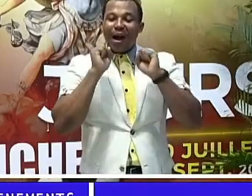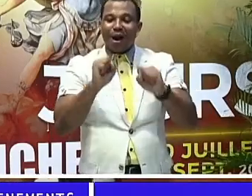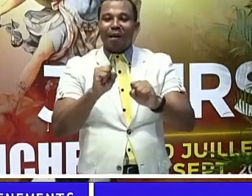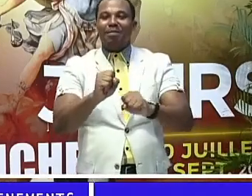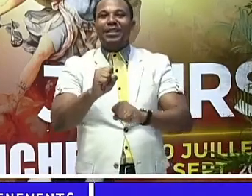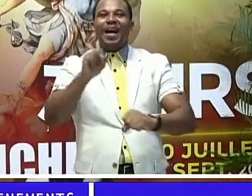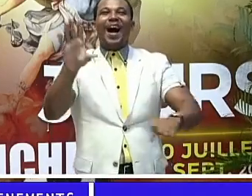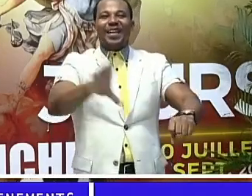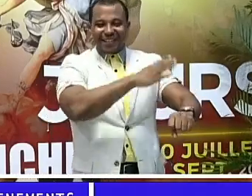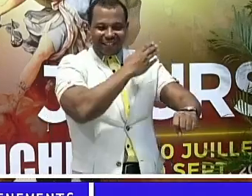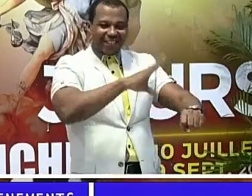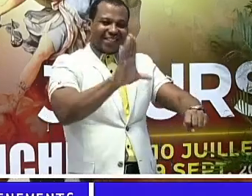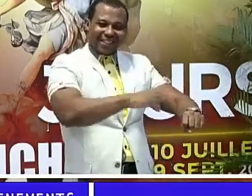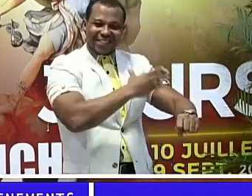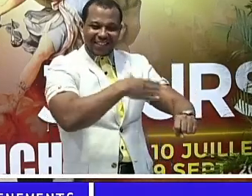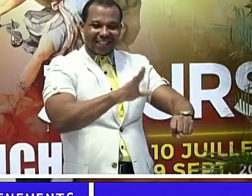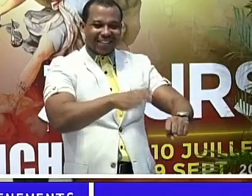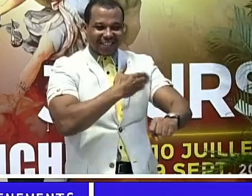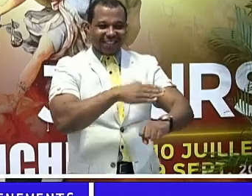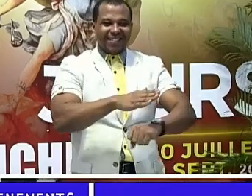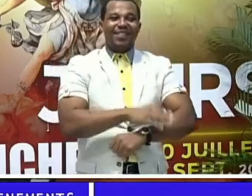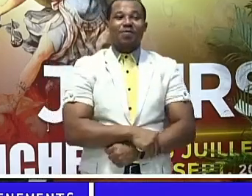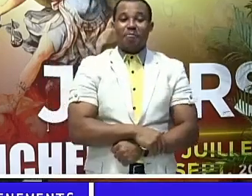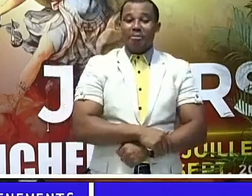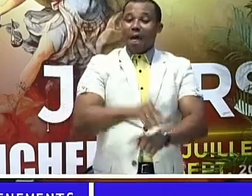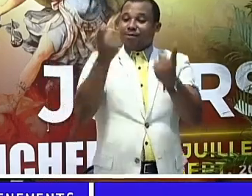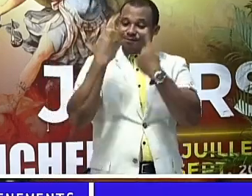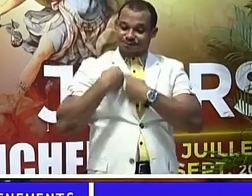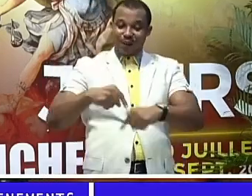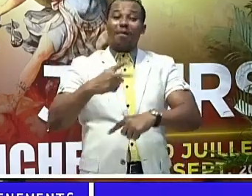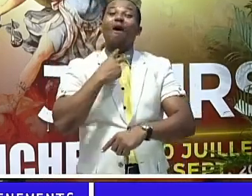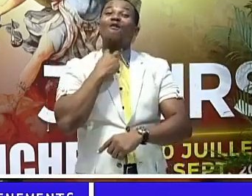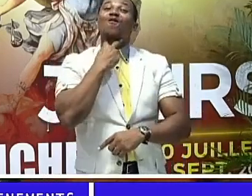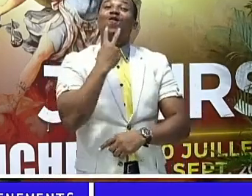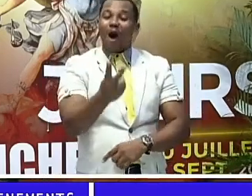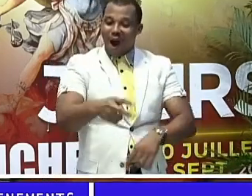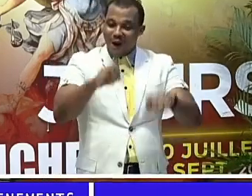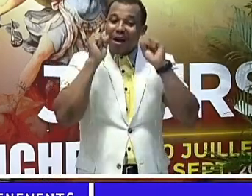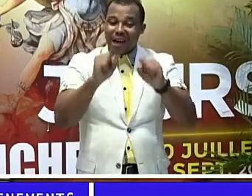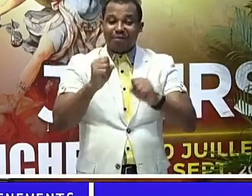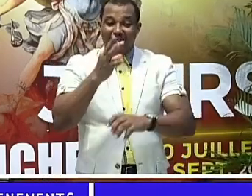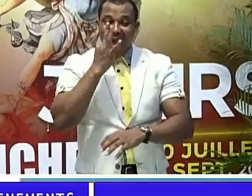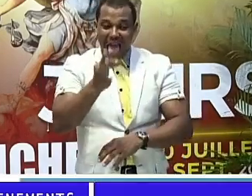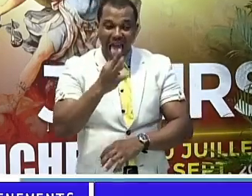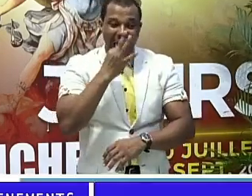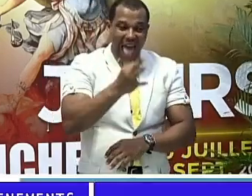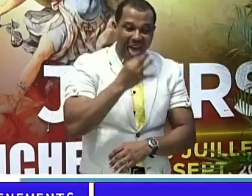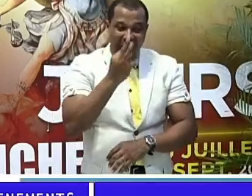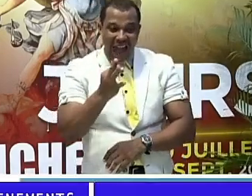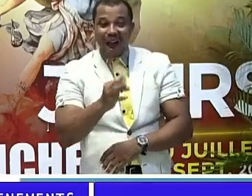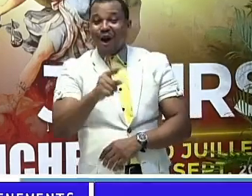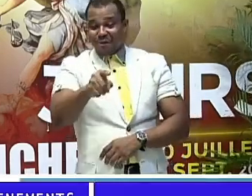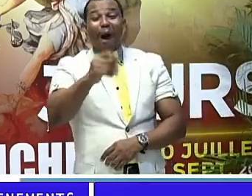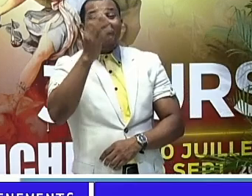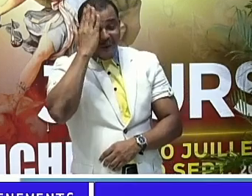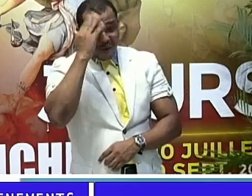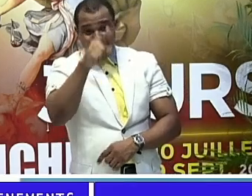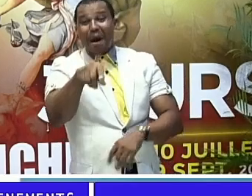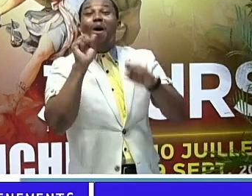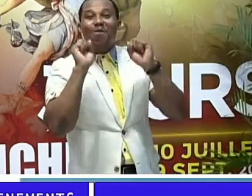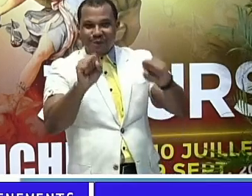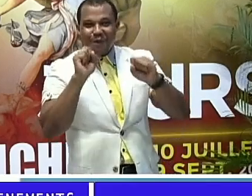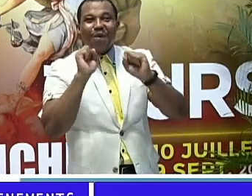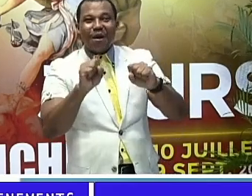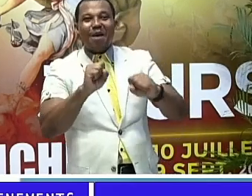tripotaille, li ka chanter. Y a seulement corriger voix pour ne pas faire tripotaille encore, pour faire